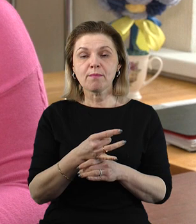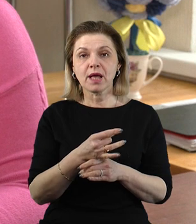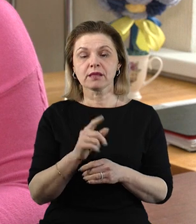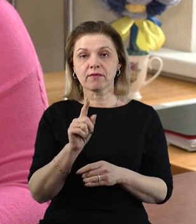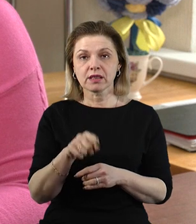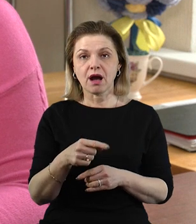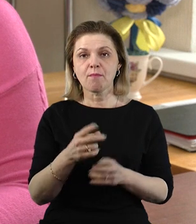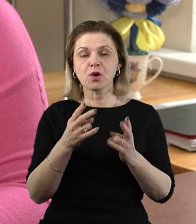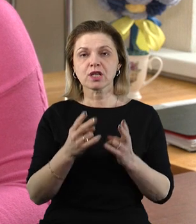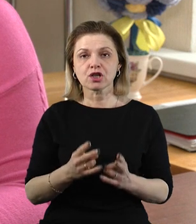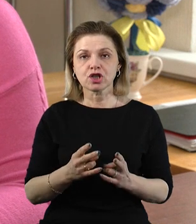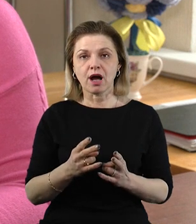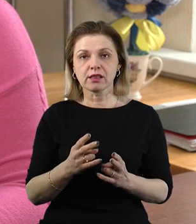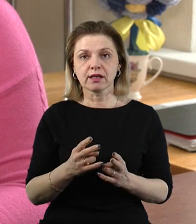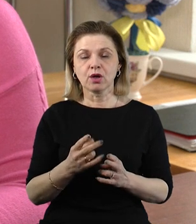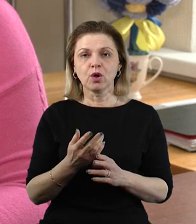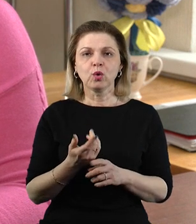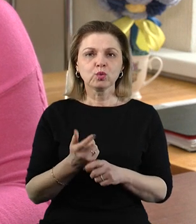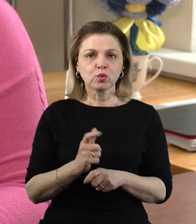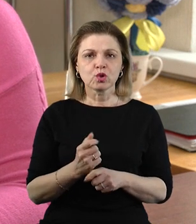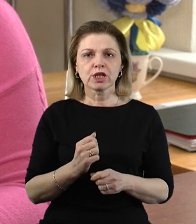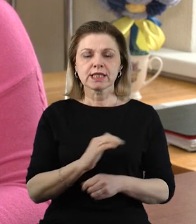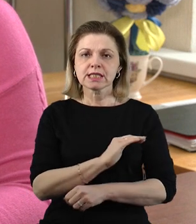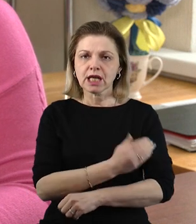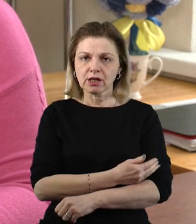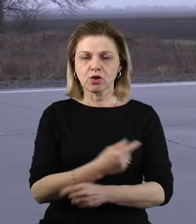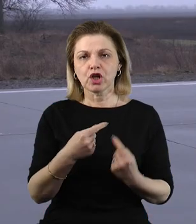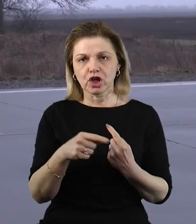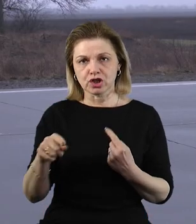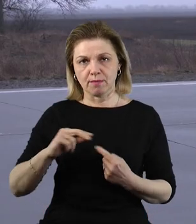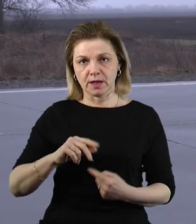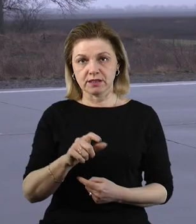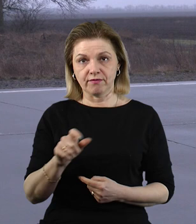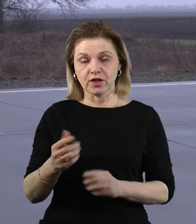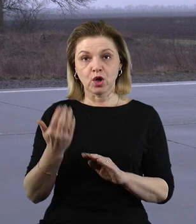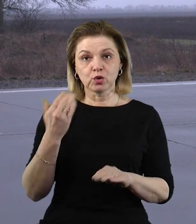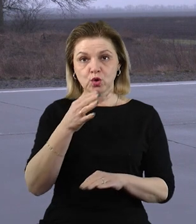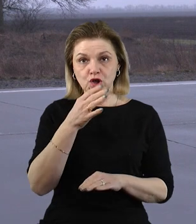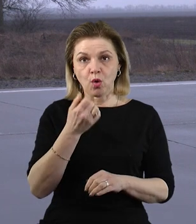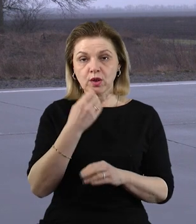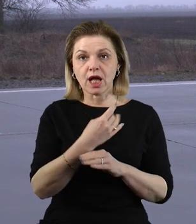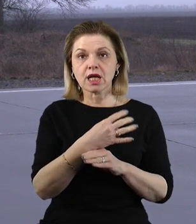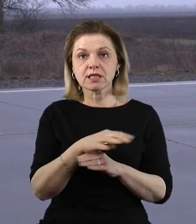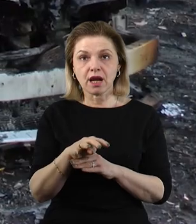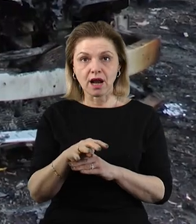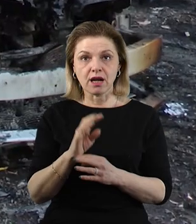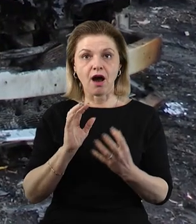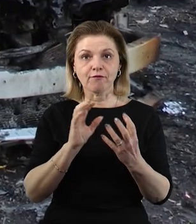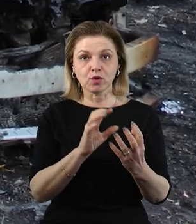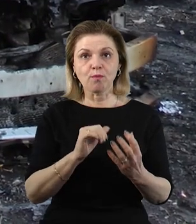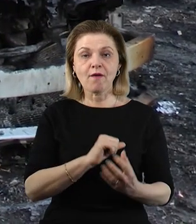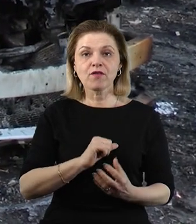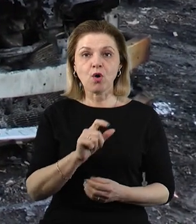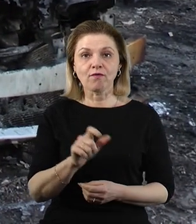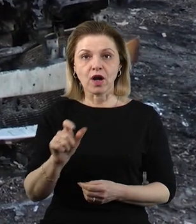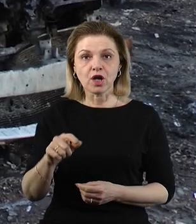обстрілів також і постраждали дуже сильно інші працівники каже В той час як розстріляли автобус з вихователями російські